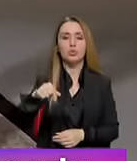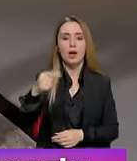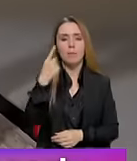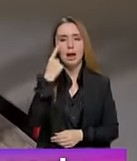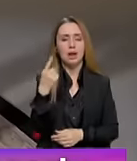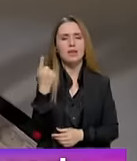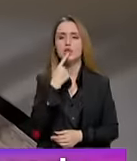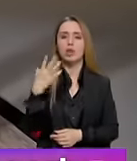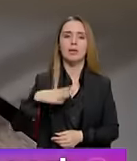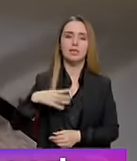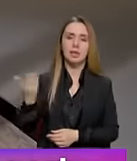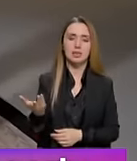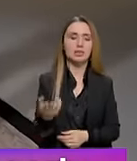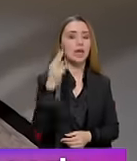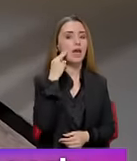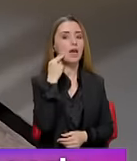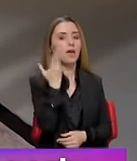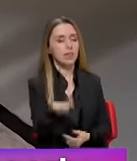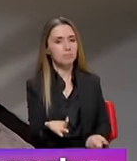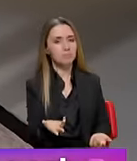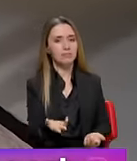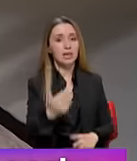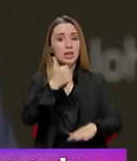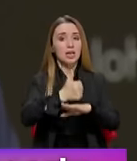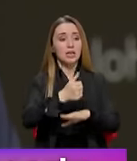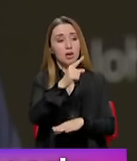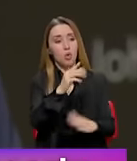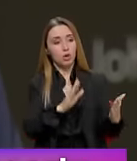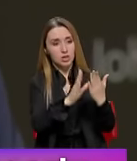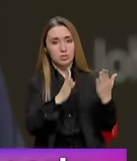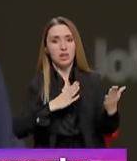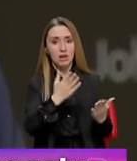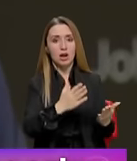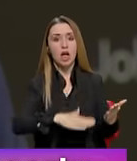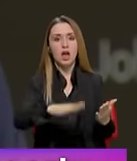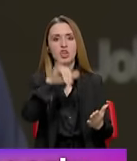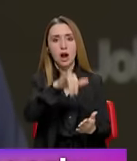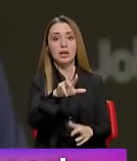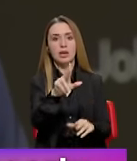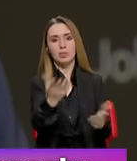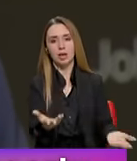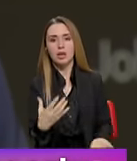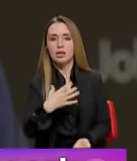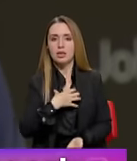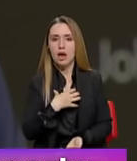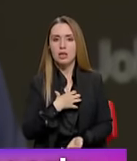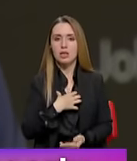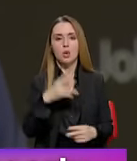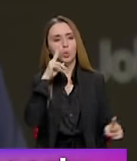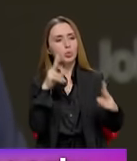çıkarak ne söylersiniz Vallah Efendim öyle bir iktidar var karşımızda ona her şey hak kendileri